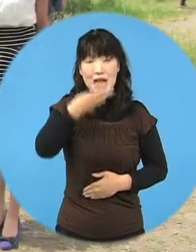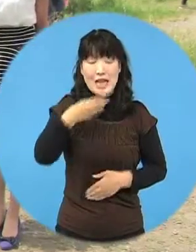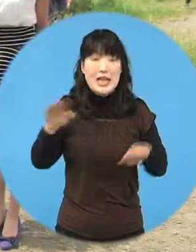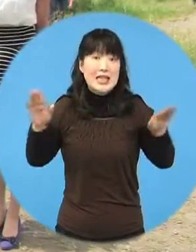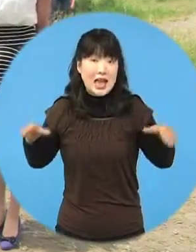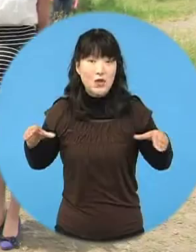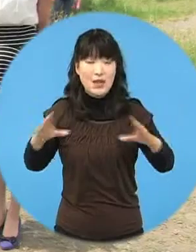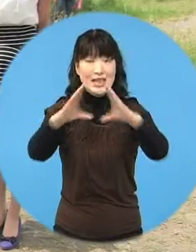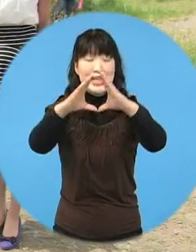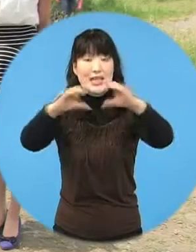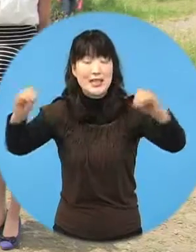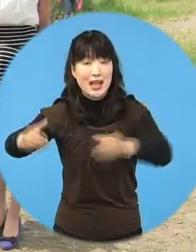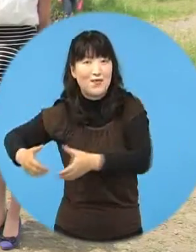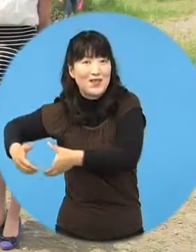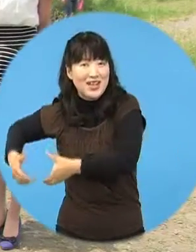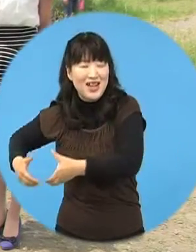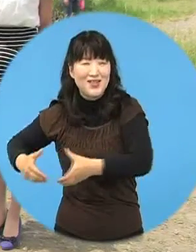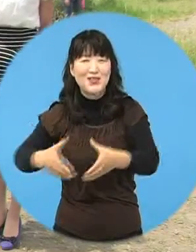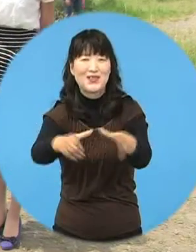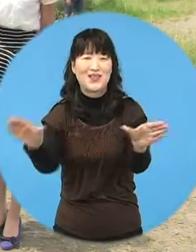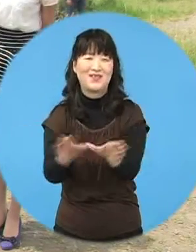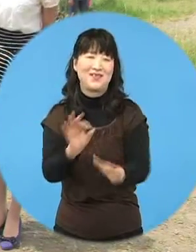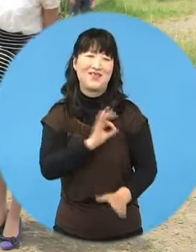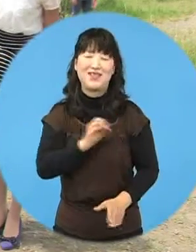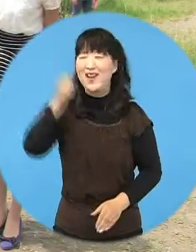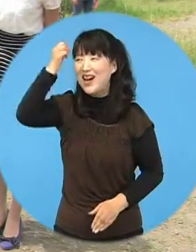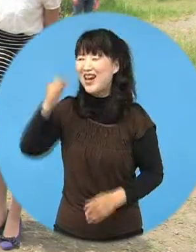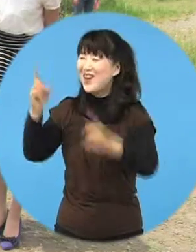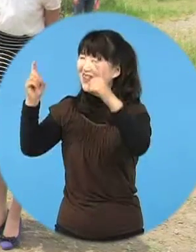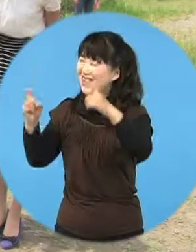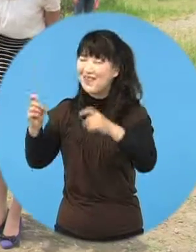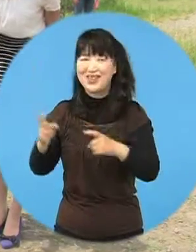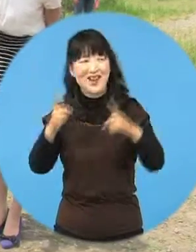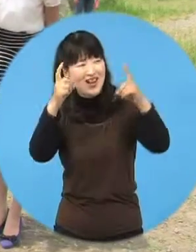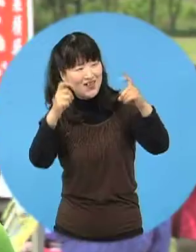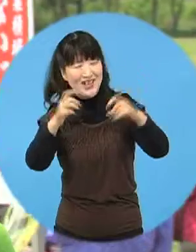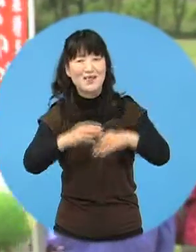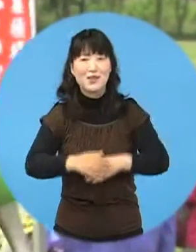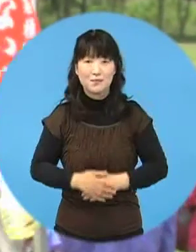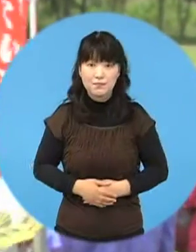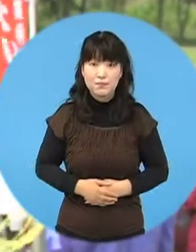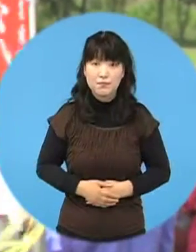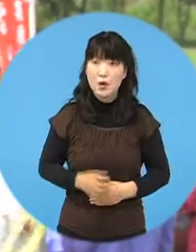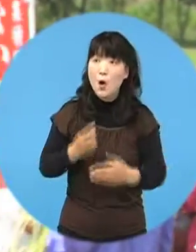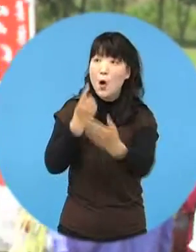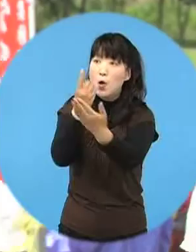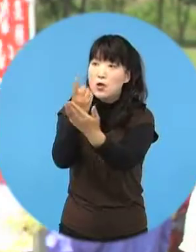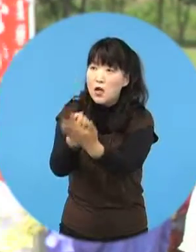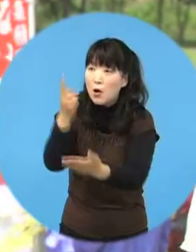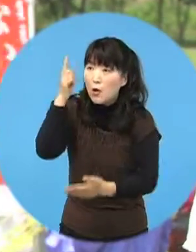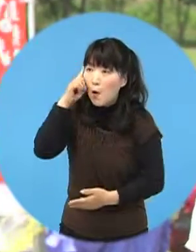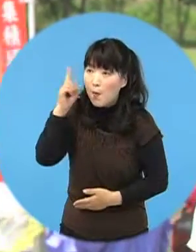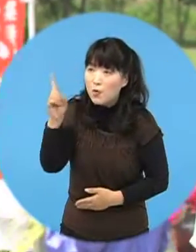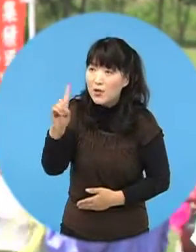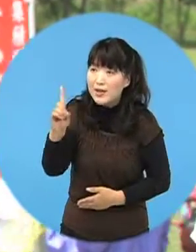サントリーサンゴリアスの皆さんにお越しいただきました。皆さんおはようございます。 おはようございます。 参加されてみていかがですか。